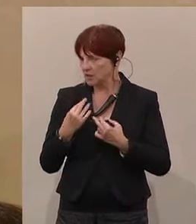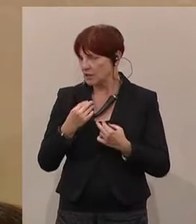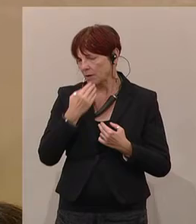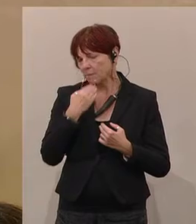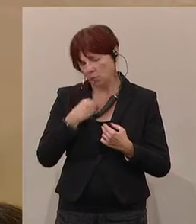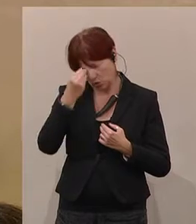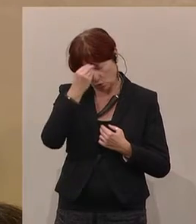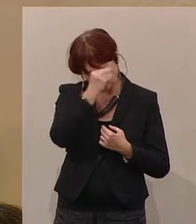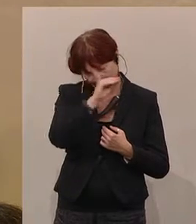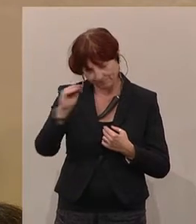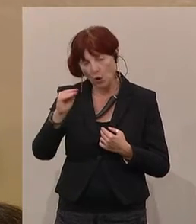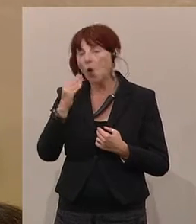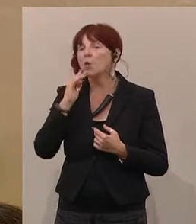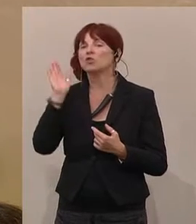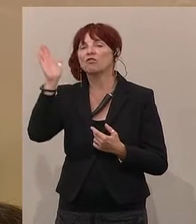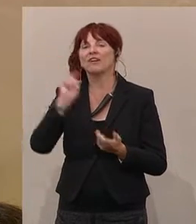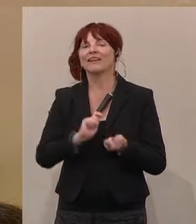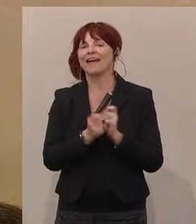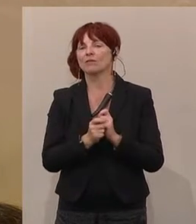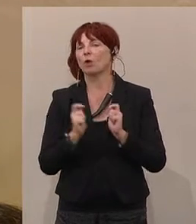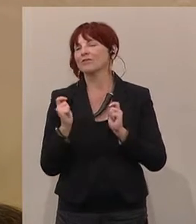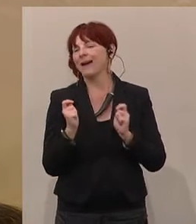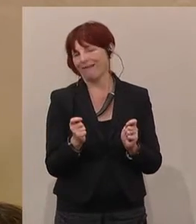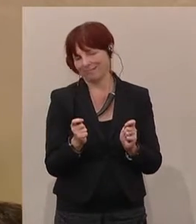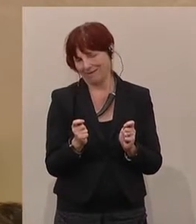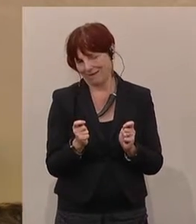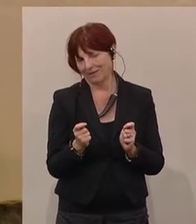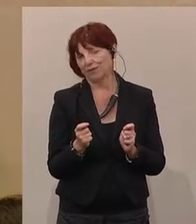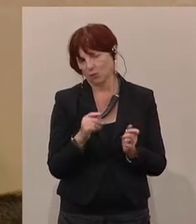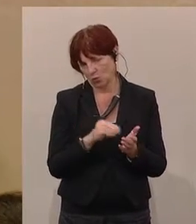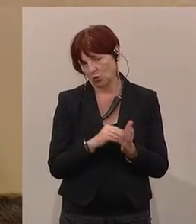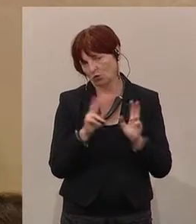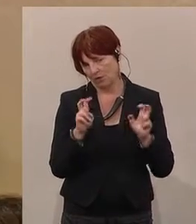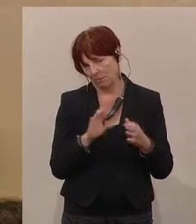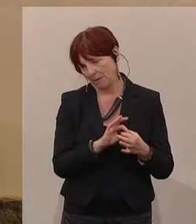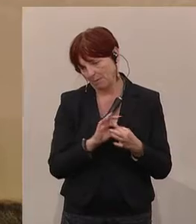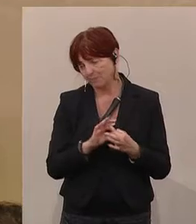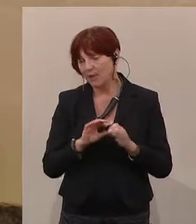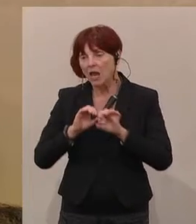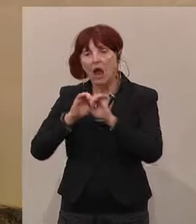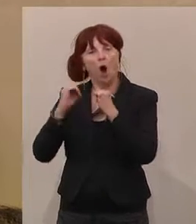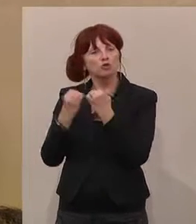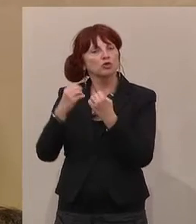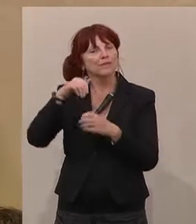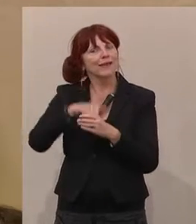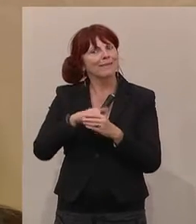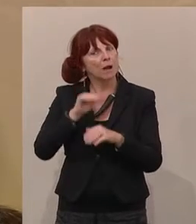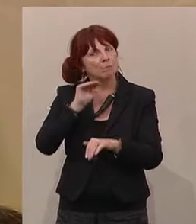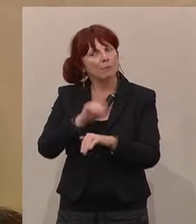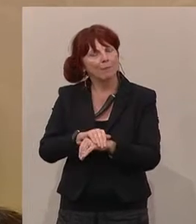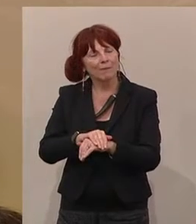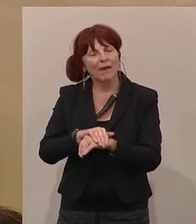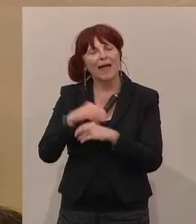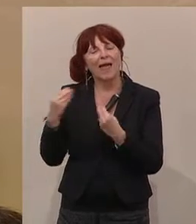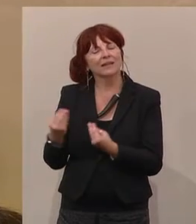einen Abänderungsantrag dahingehend einbringen werde. Wir sind im Ausschuss draufgekommen, dass es etwas nicht zu